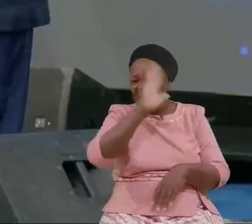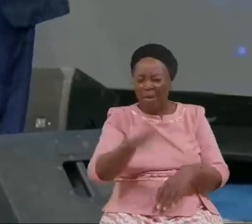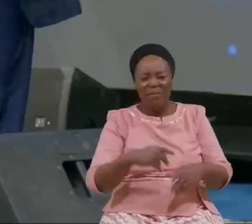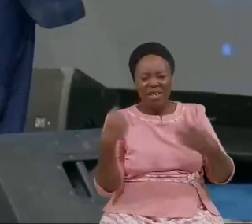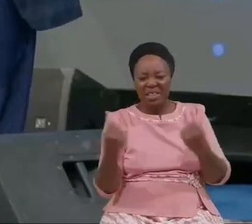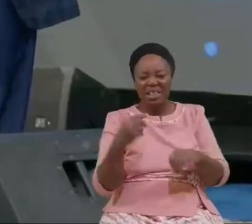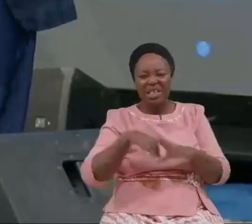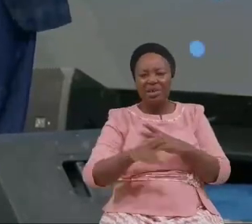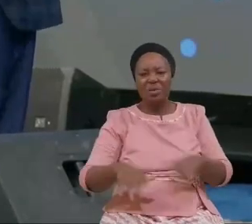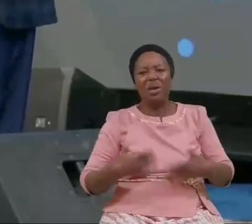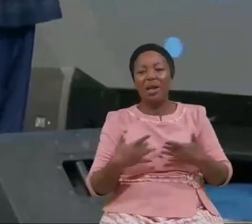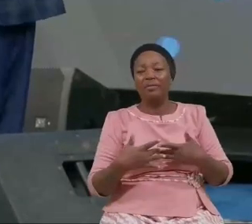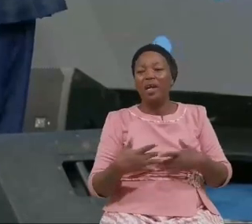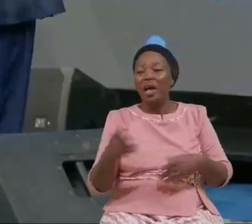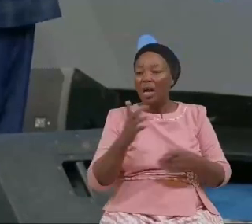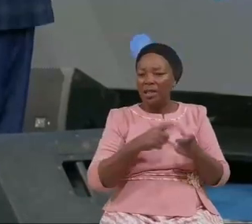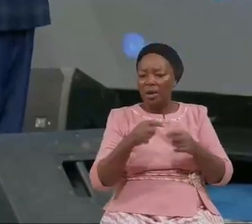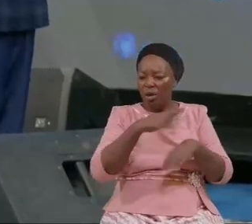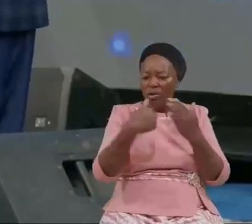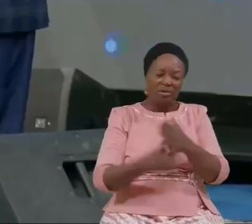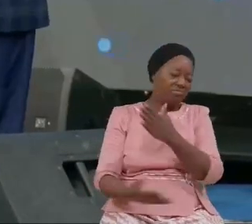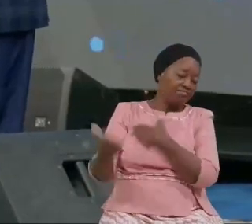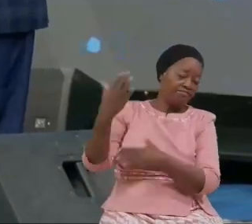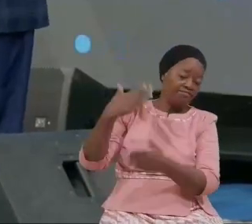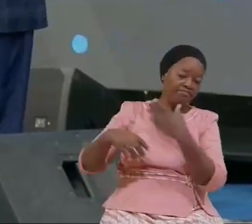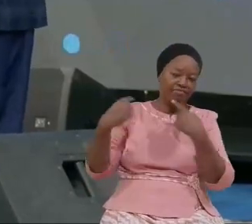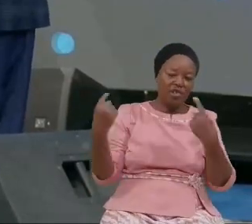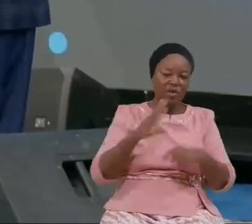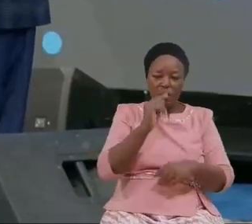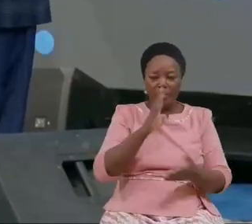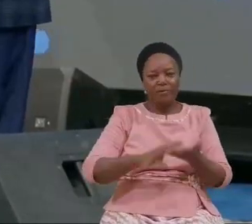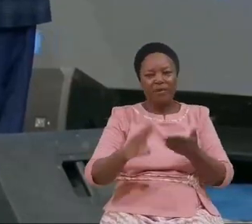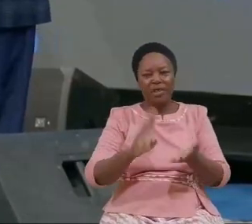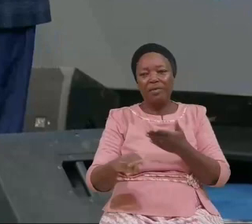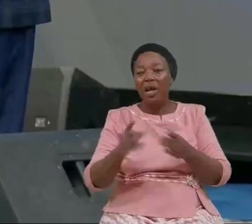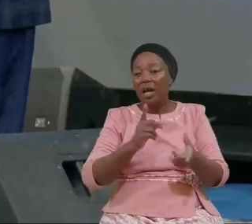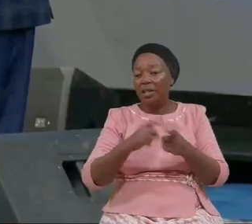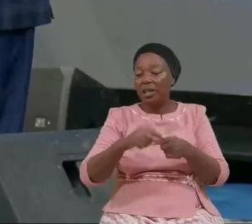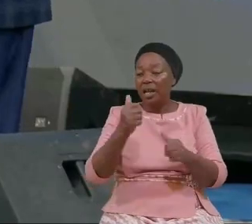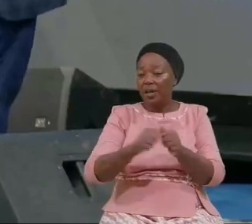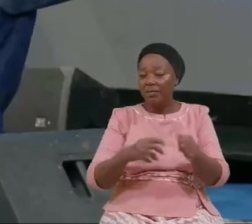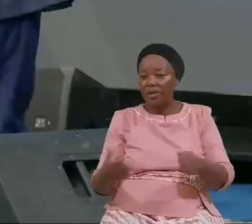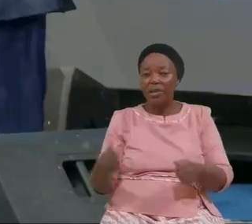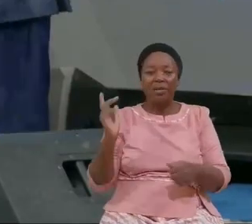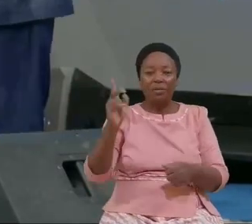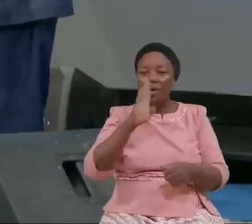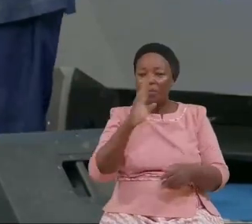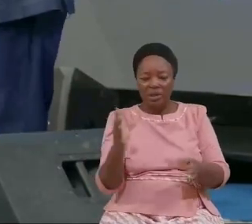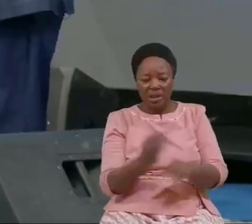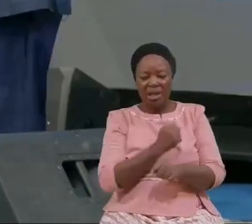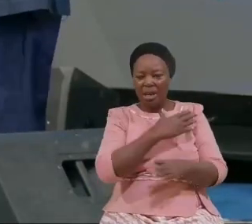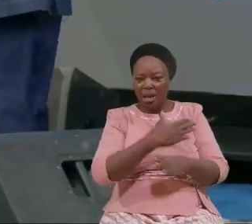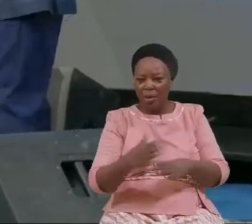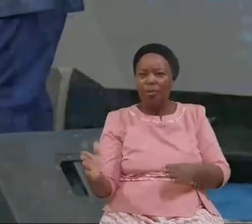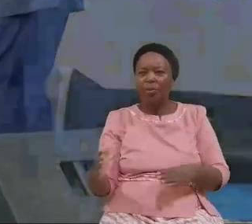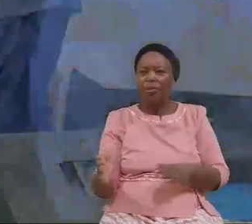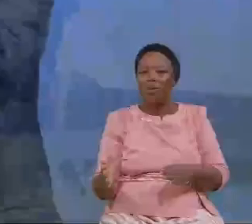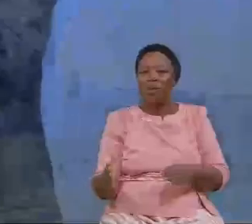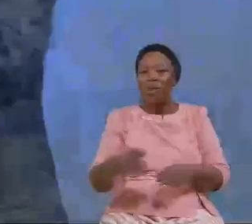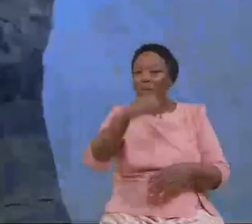péché dans ta vie les péchés passés seront au pardonnés tout sera ôté